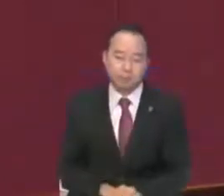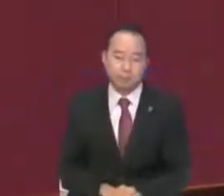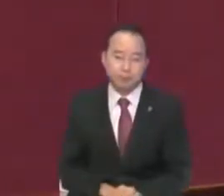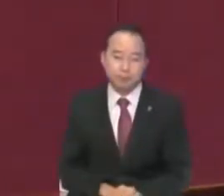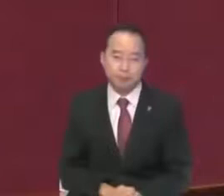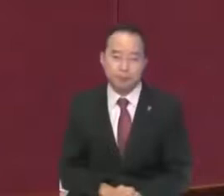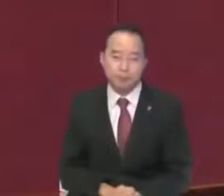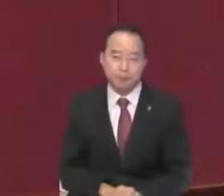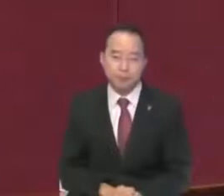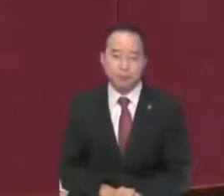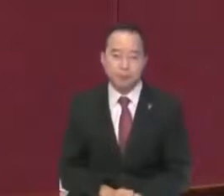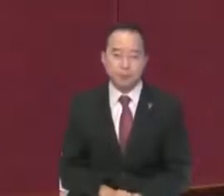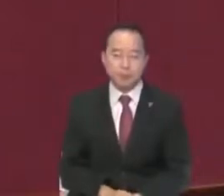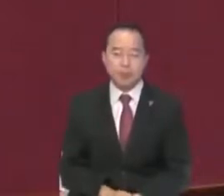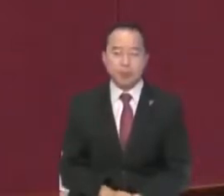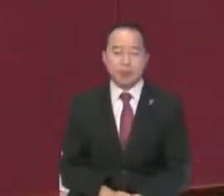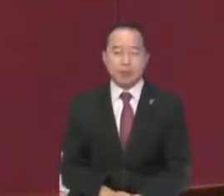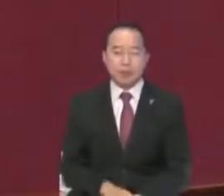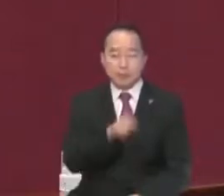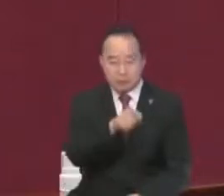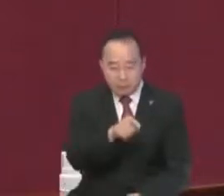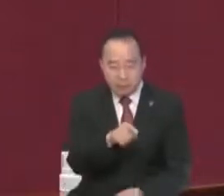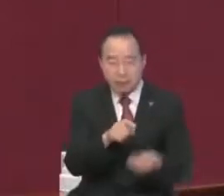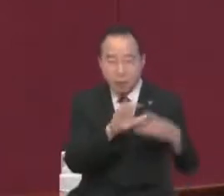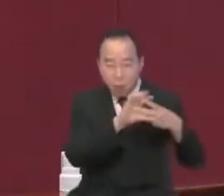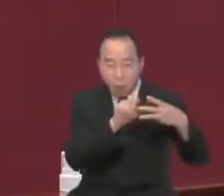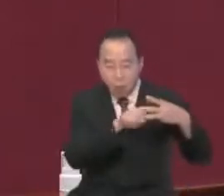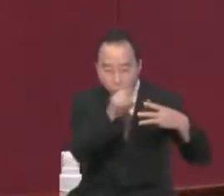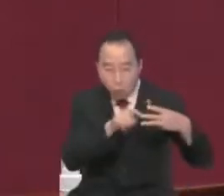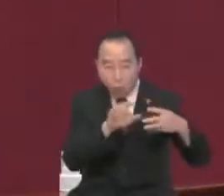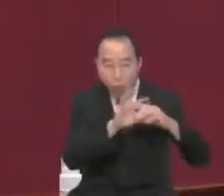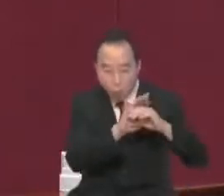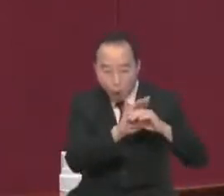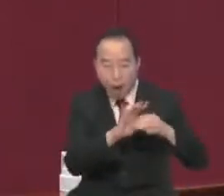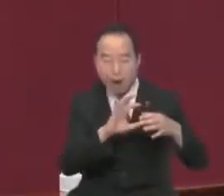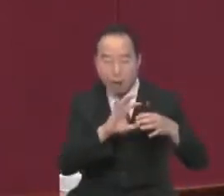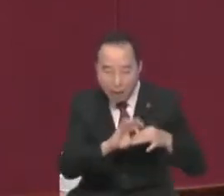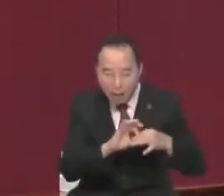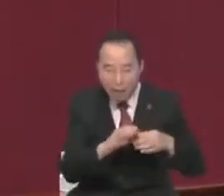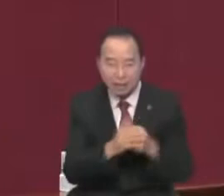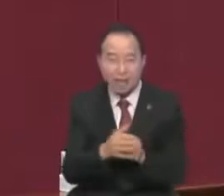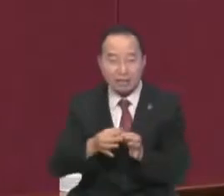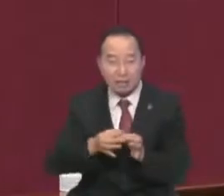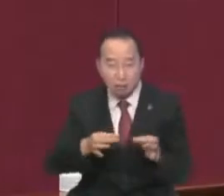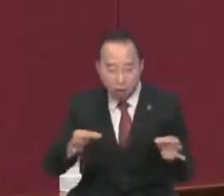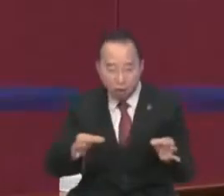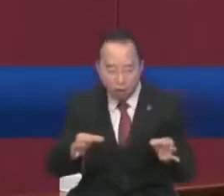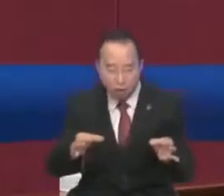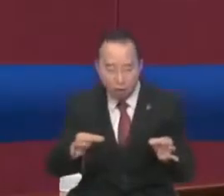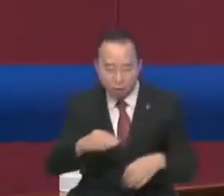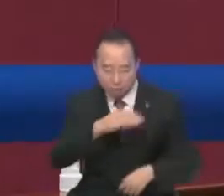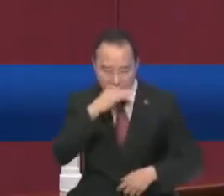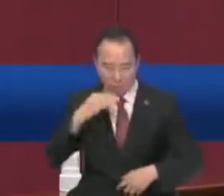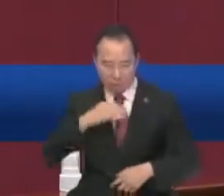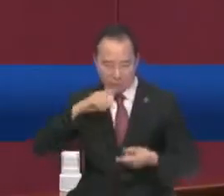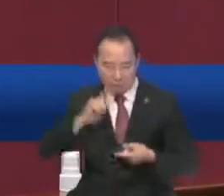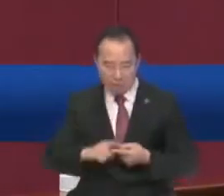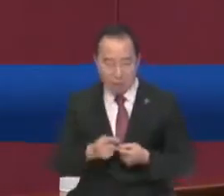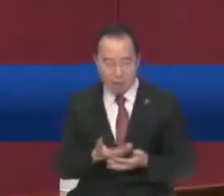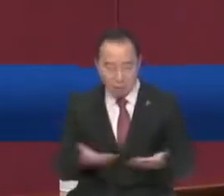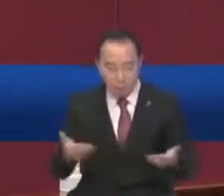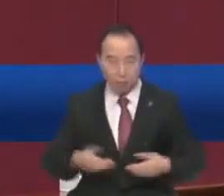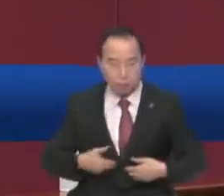코로나 뉴딜을 위한 고통 분담은 정의롭게 재구성되어야 합니다. 임대인도 피해 단계별 임대료 감면에 동참하도록